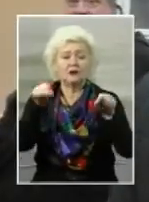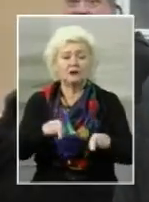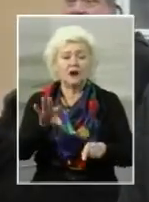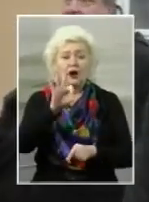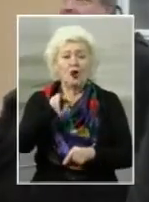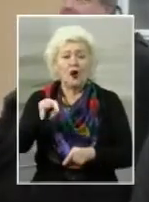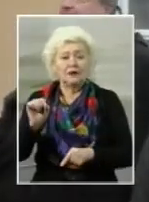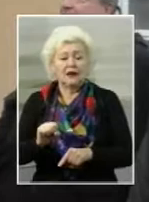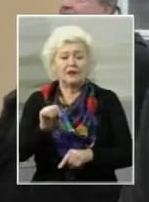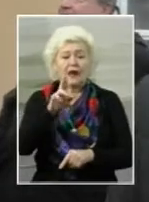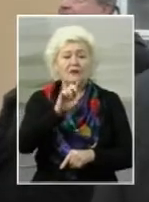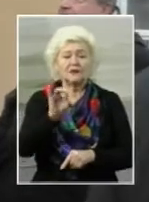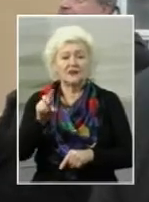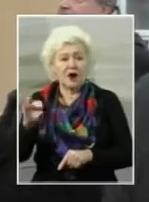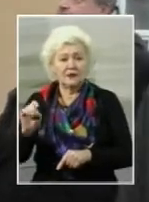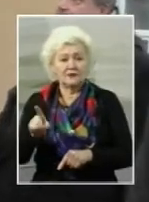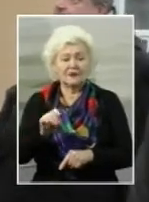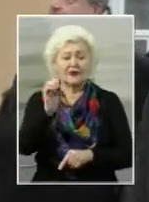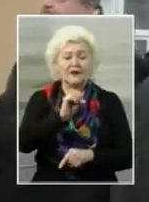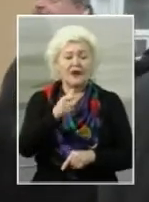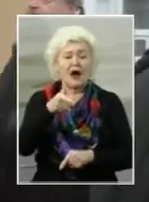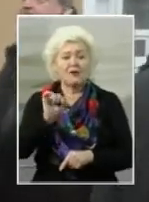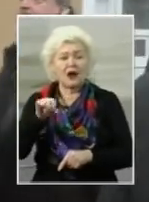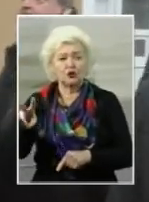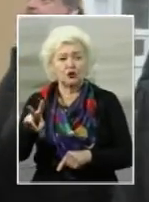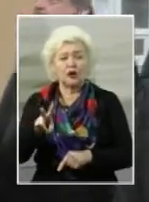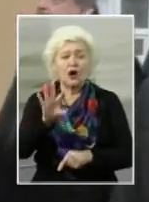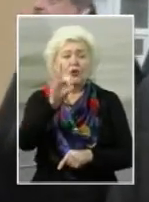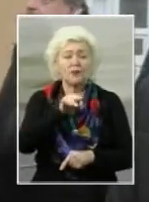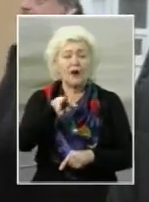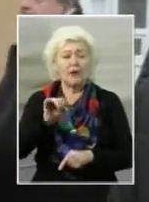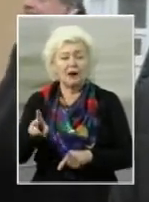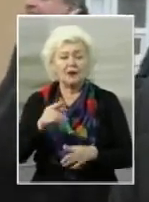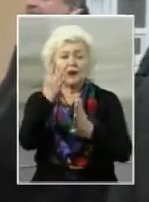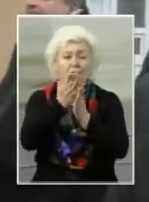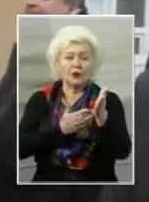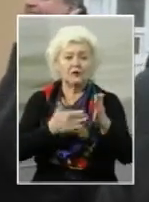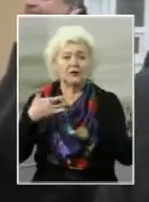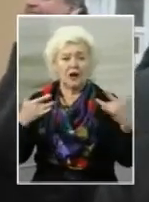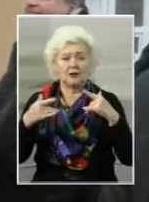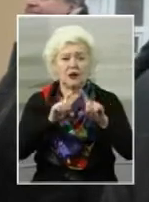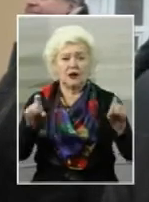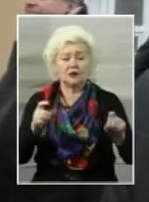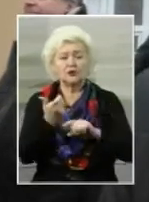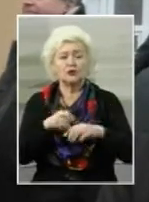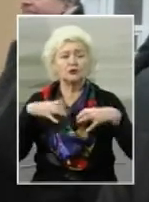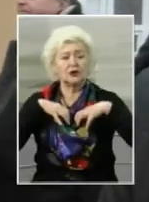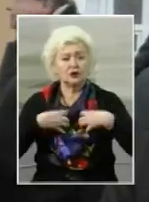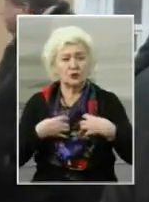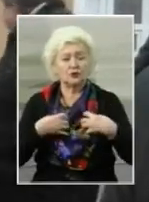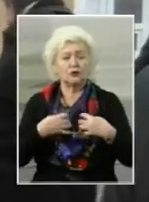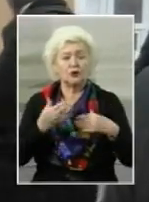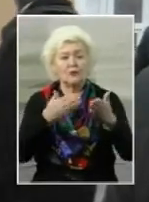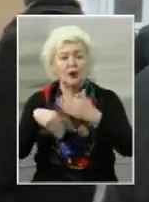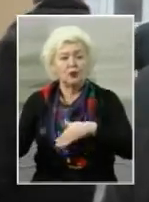Олена Галсавальська, і Євген Гамаюнов, і Олександр Мельник. Це півтеатру, тому ми дуже сумуємо сьогодні. Пішла з